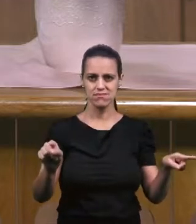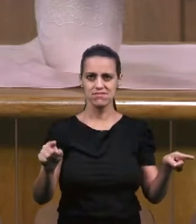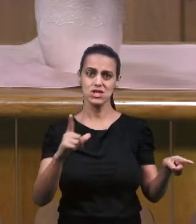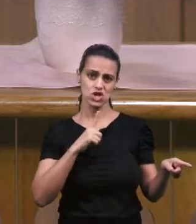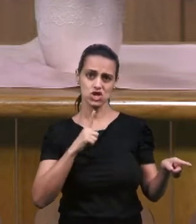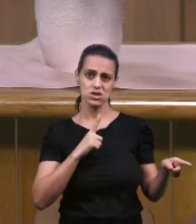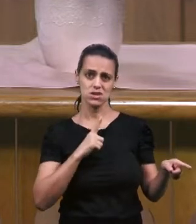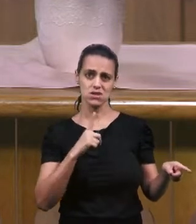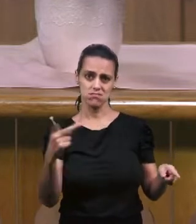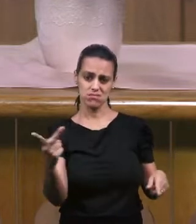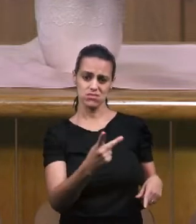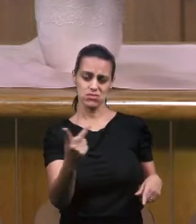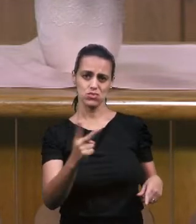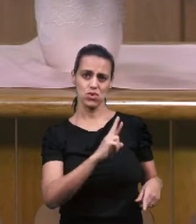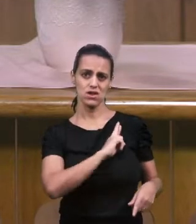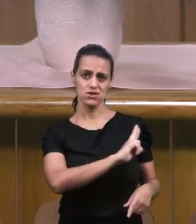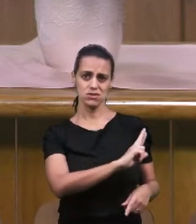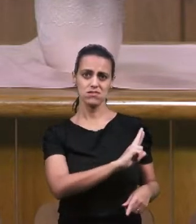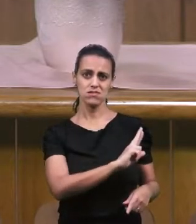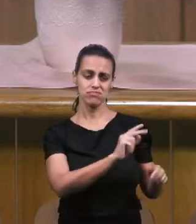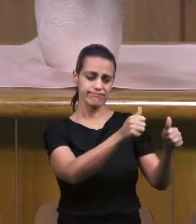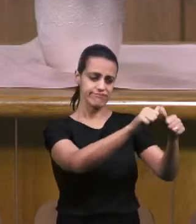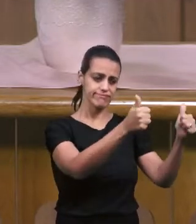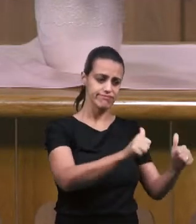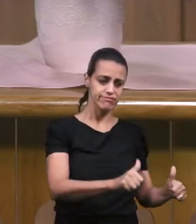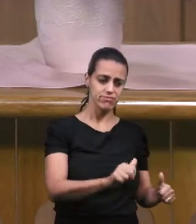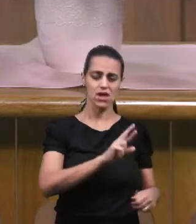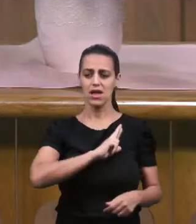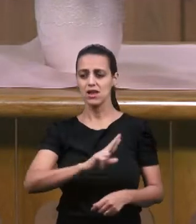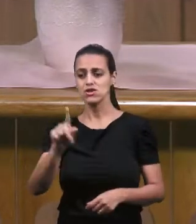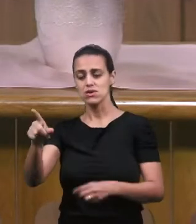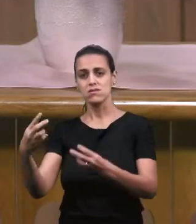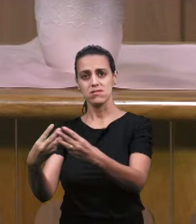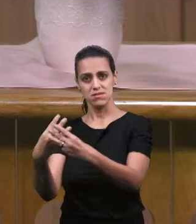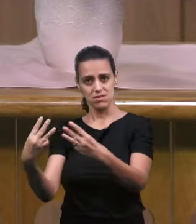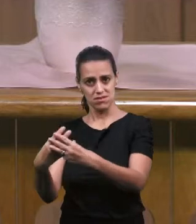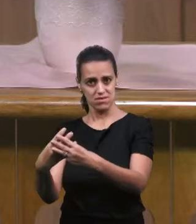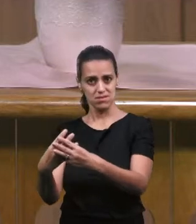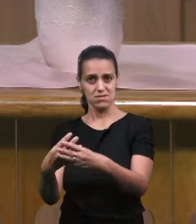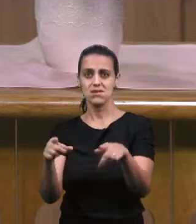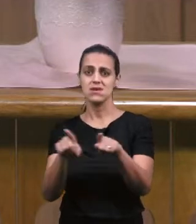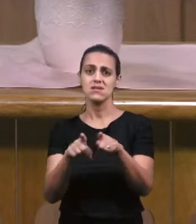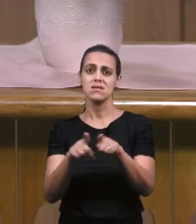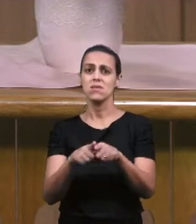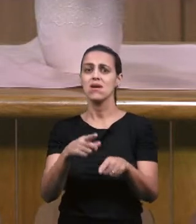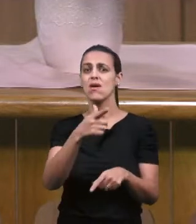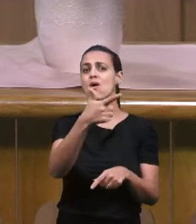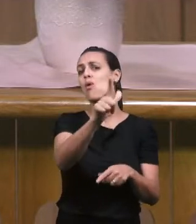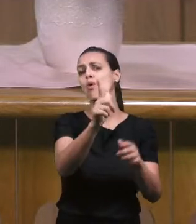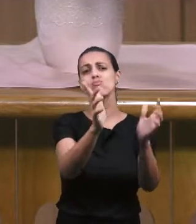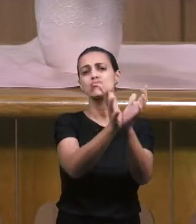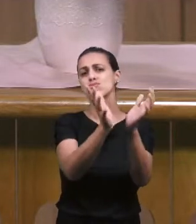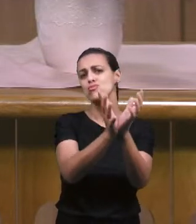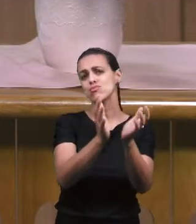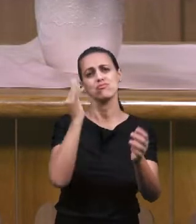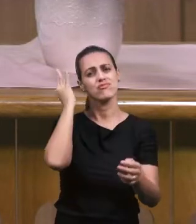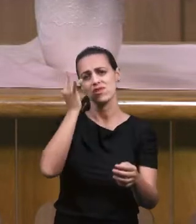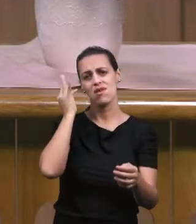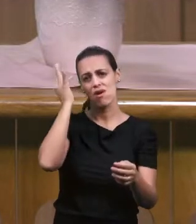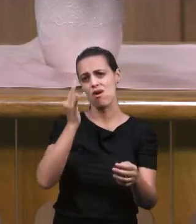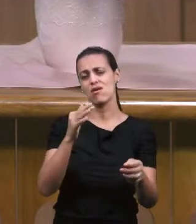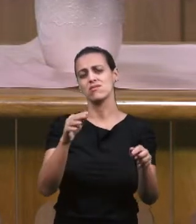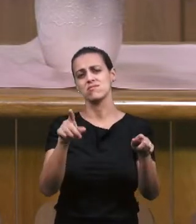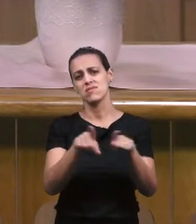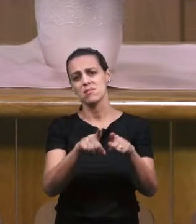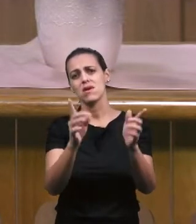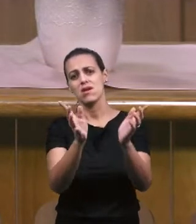des Juifs d'Israël à l'époque, et d'autres groupes qui étaient autour, qui